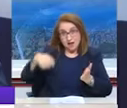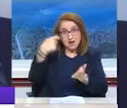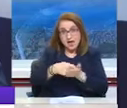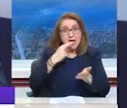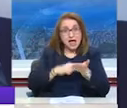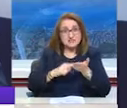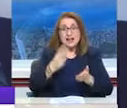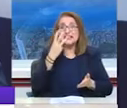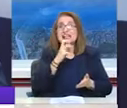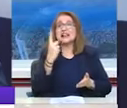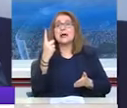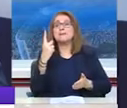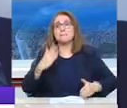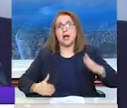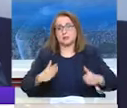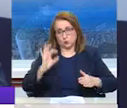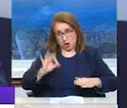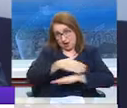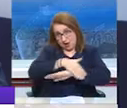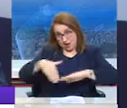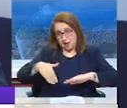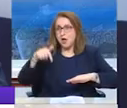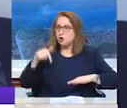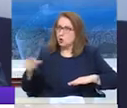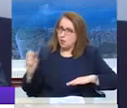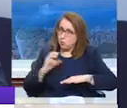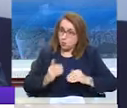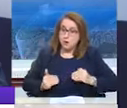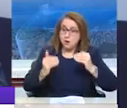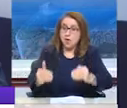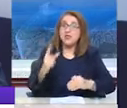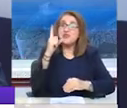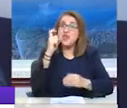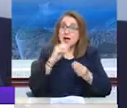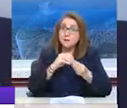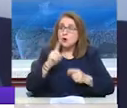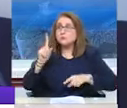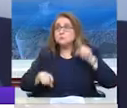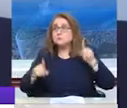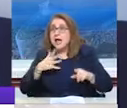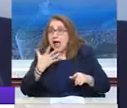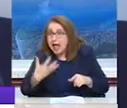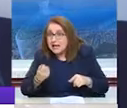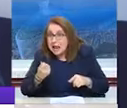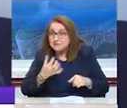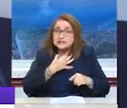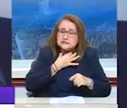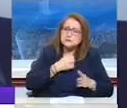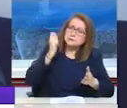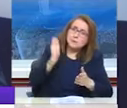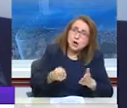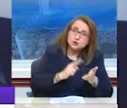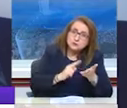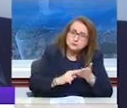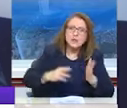η δυνατότητα σε όσους το επιθυμούν να καταβάλουν τις ασφαλιστικές εισφορές 10 μέρες μετά. Κεφάλαιο 6,